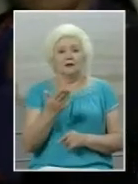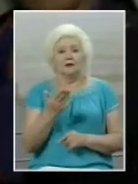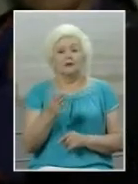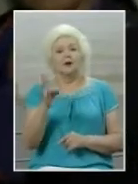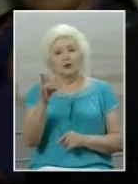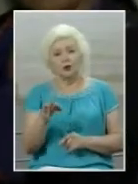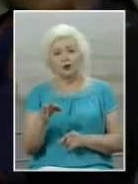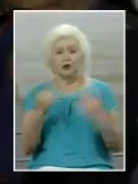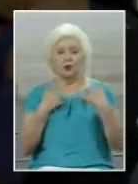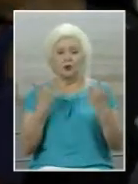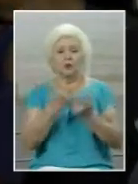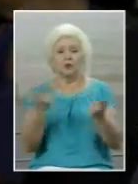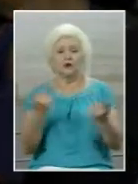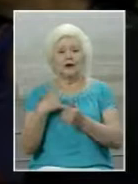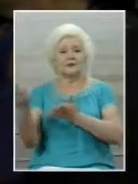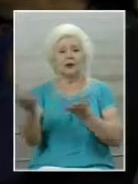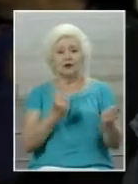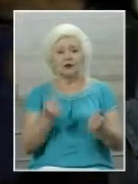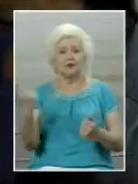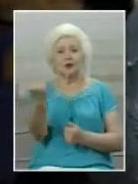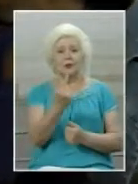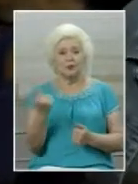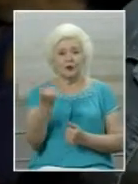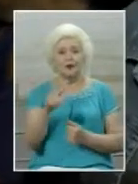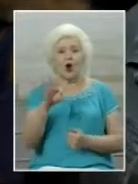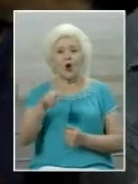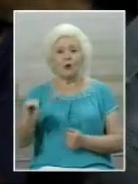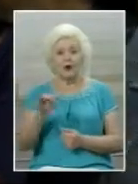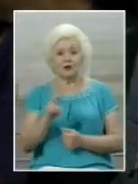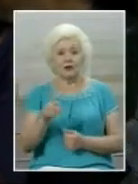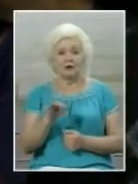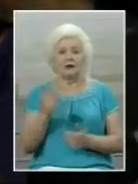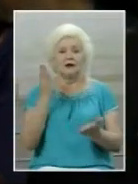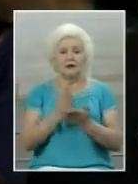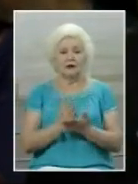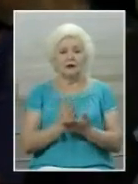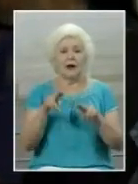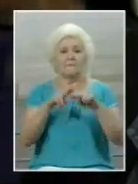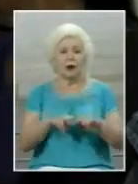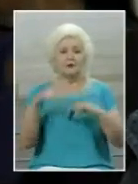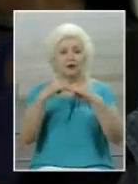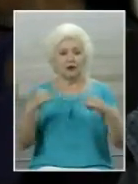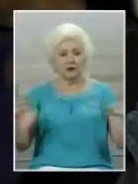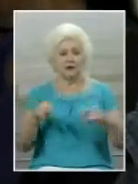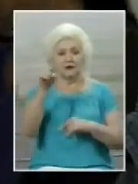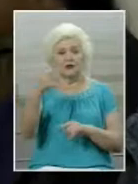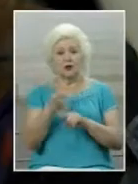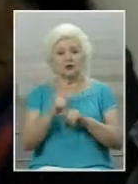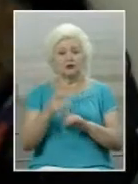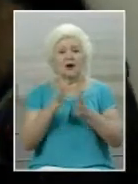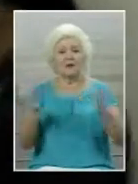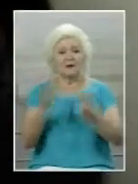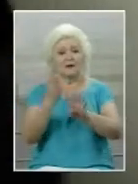отримували? Нас це отримуємо вперше, але в Олешках є паспортний стіл, там дуже великі